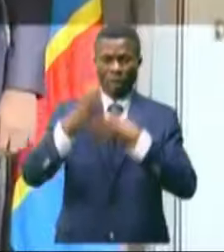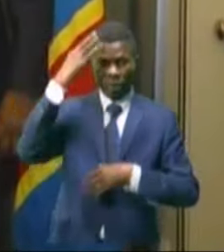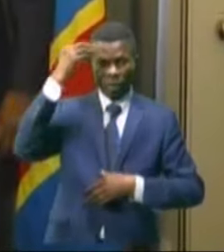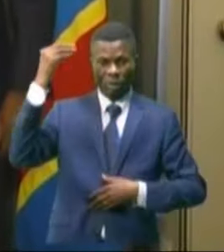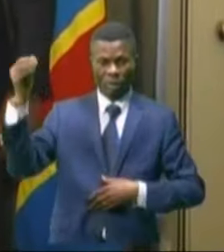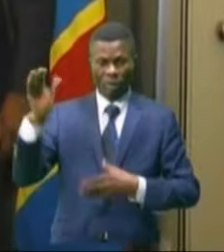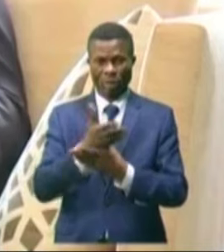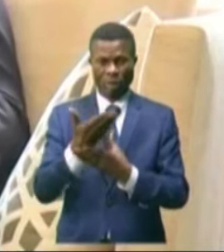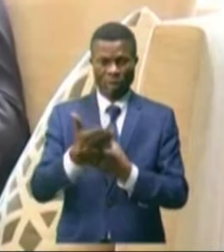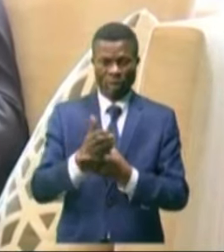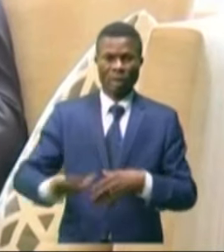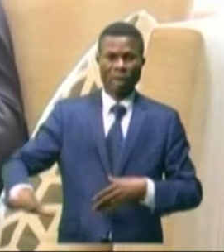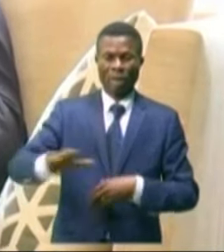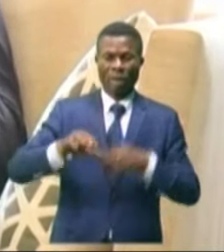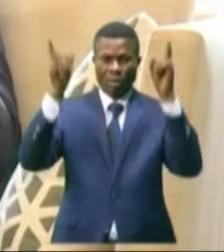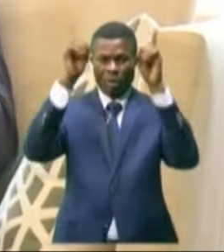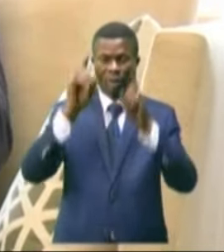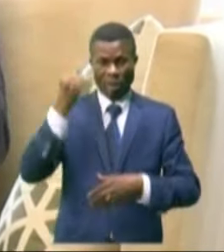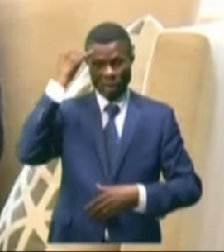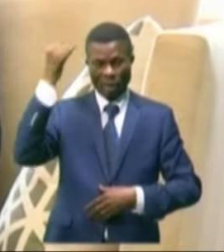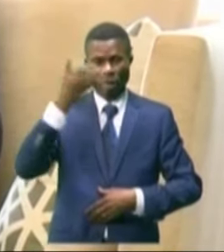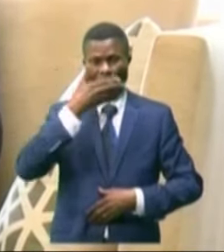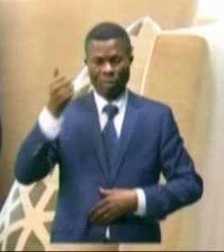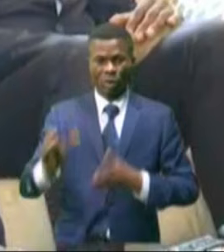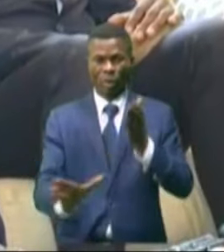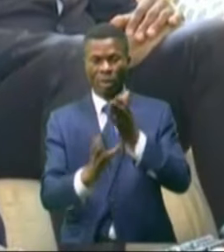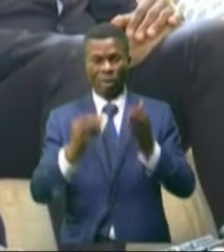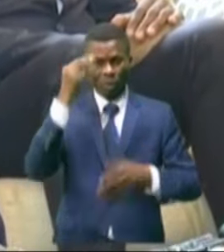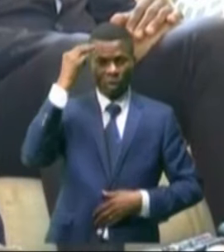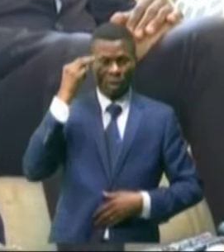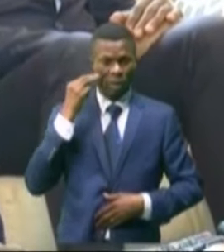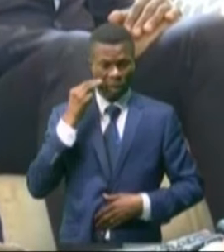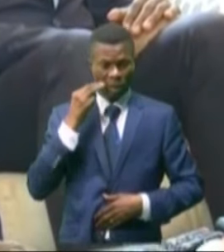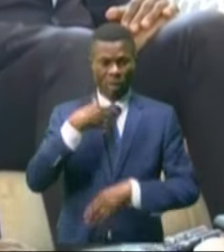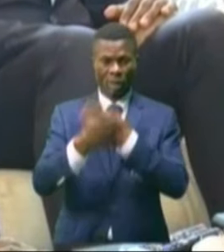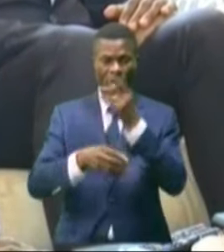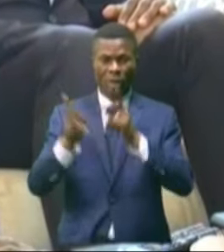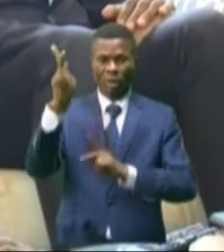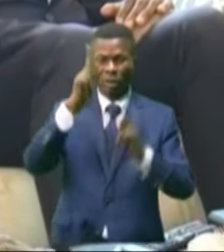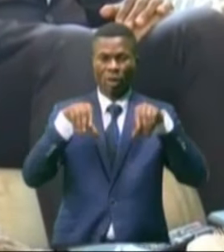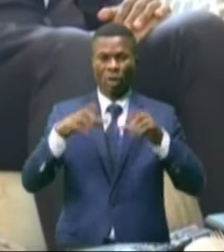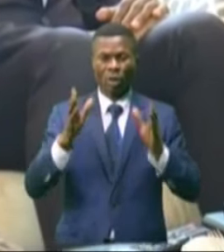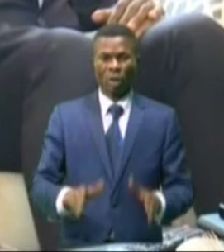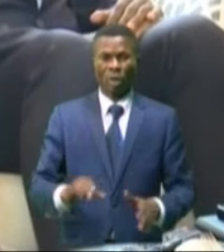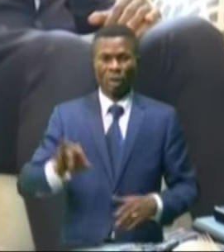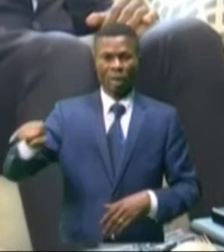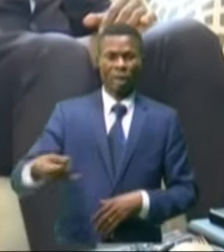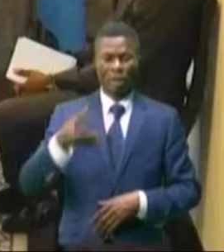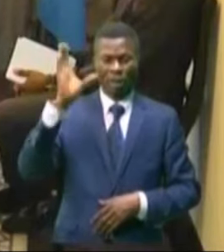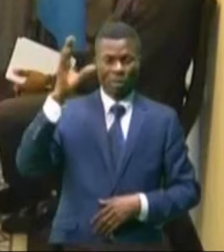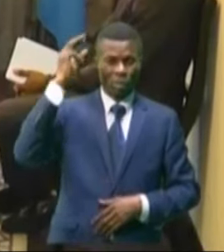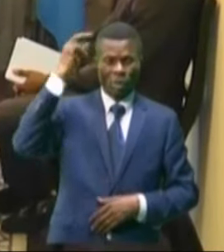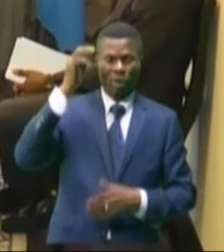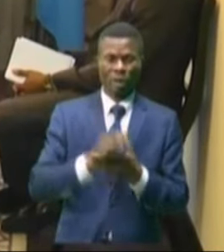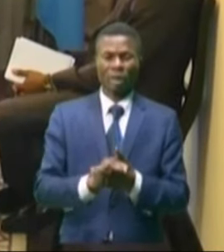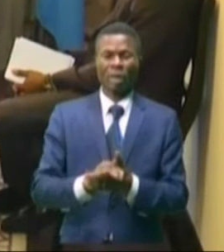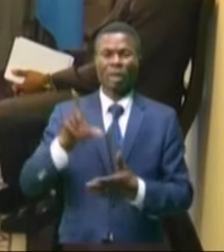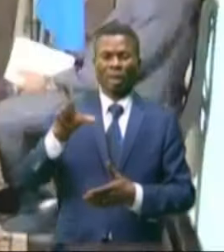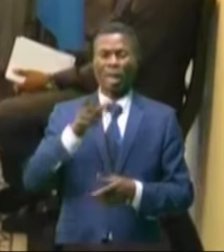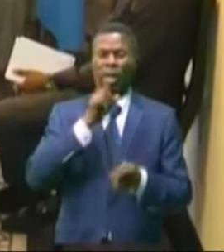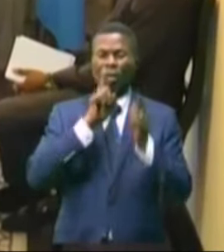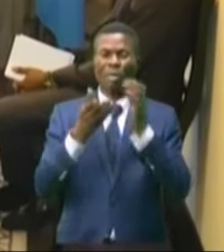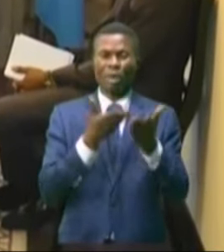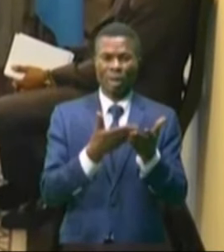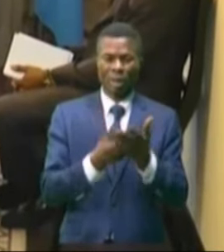entre États africains, cet idéal porté par le vice-premier ministre, ministre de la fonction publique congolaise, Jean-Pierre Liaou, était au centre des échanges